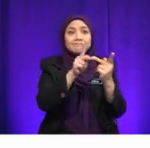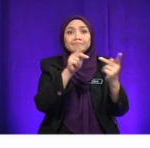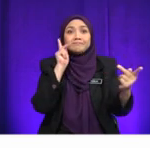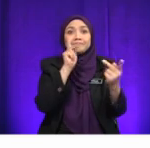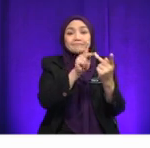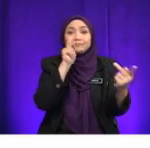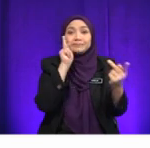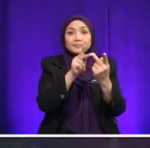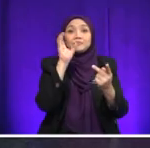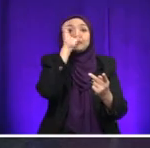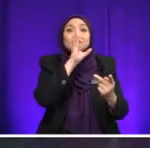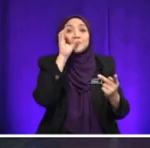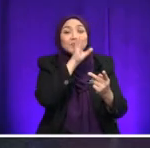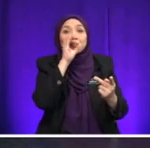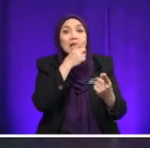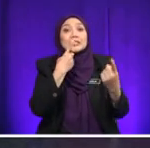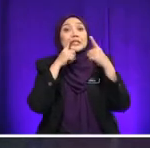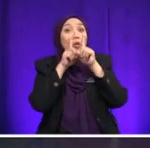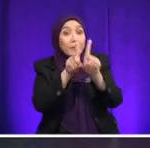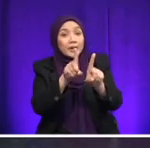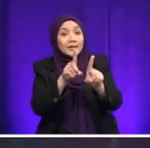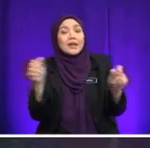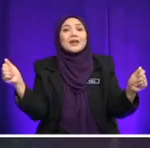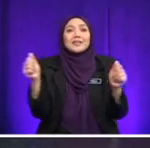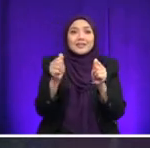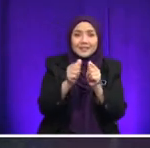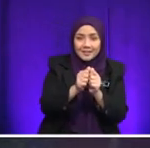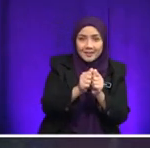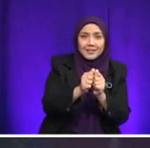tepat jadi kita kira siapa cepat